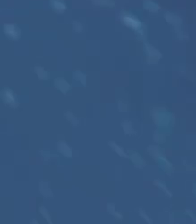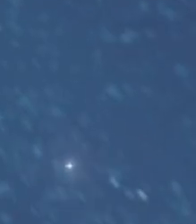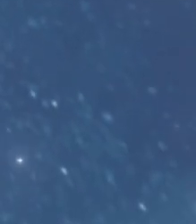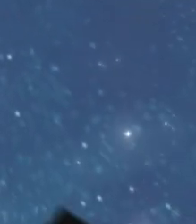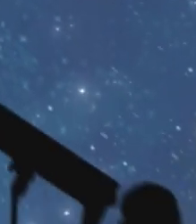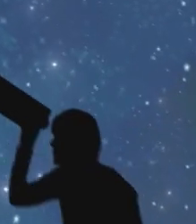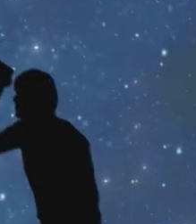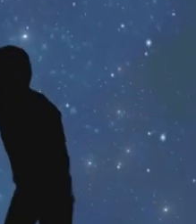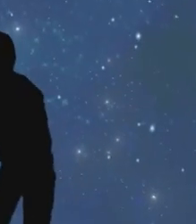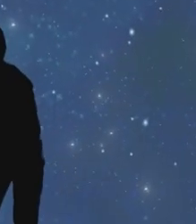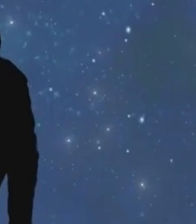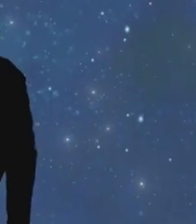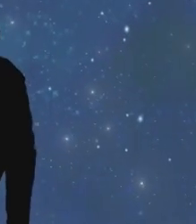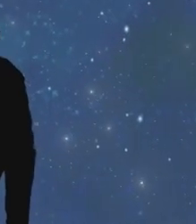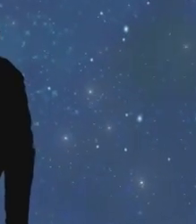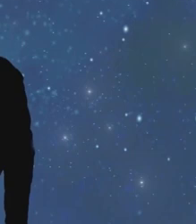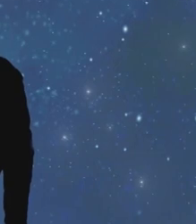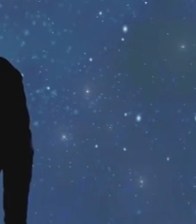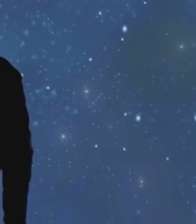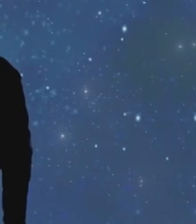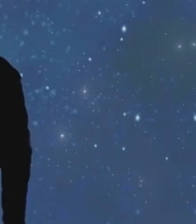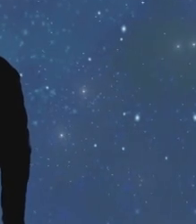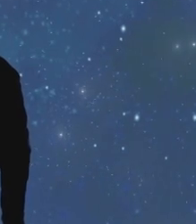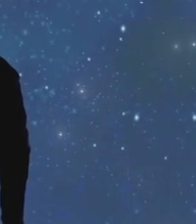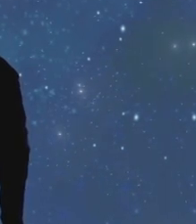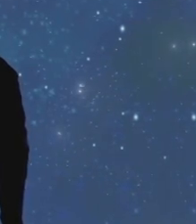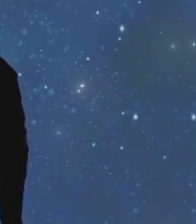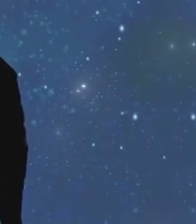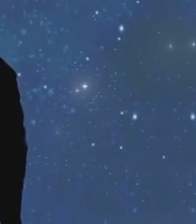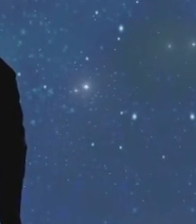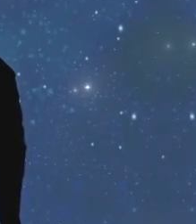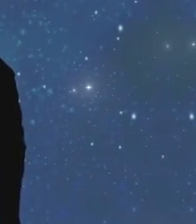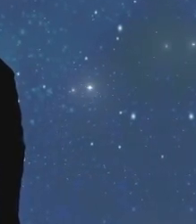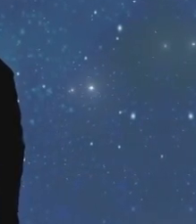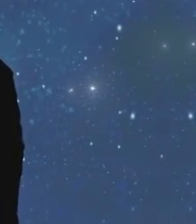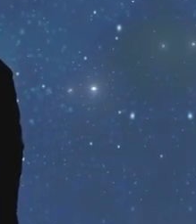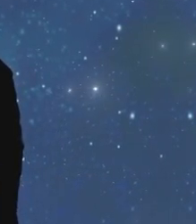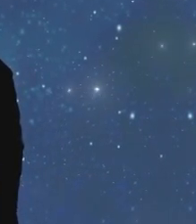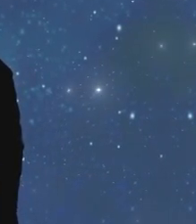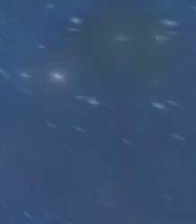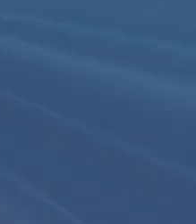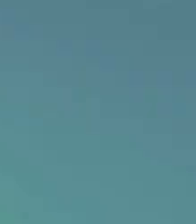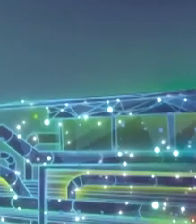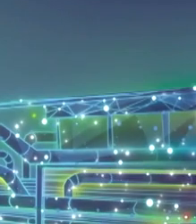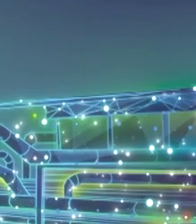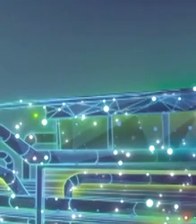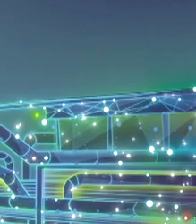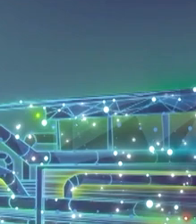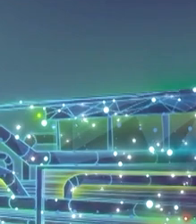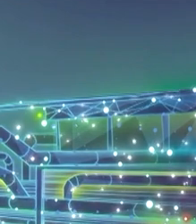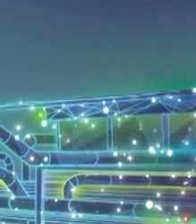να συνεχίσουμε να είμαστε πρωταγωνιστές σε αυτή τη νέα αγορά, υλοποιούμε το Vision 2025.